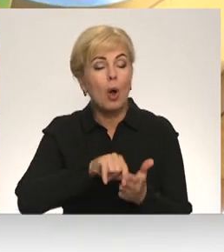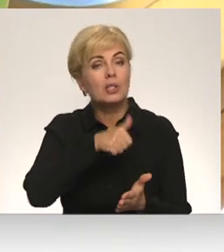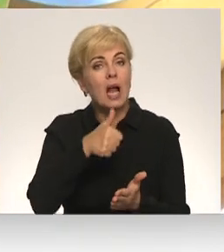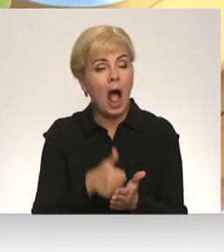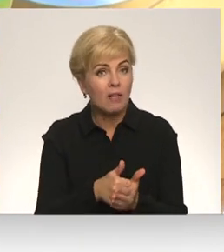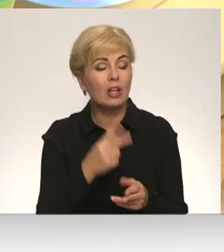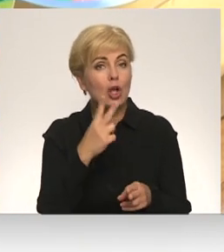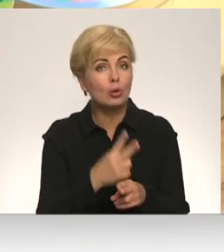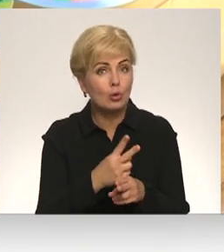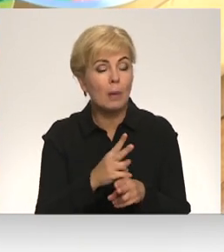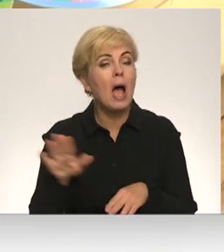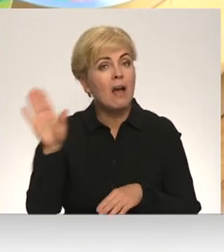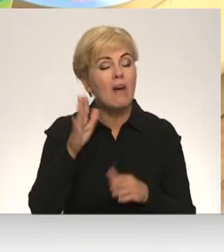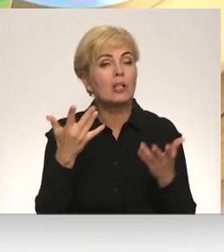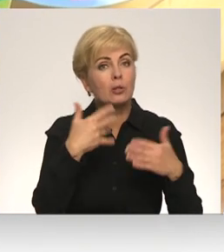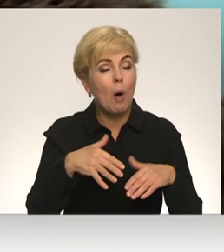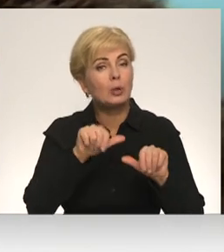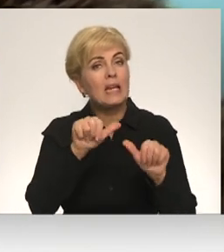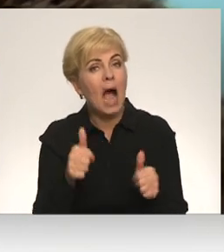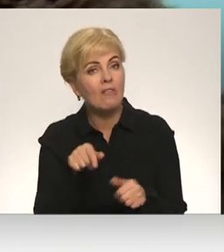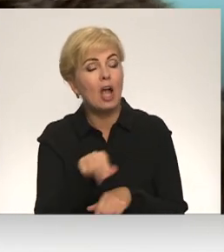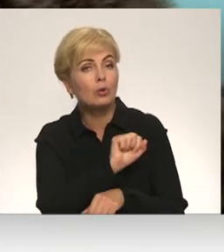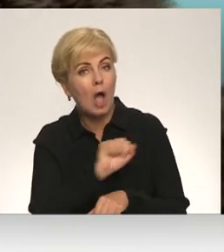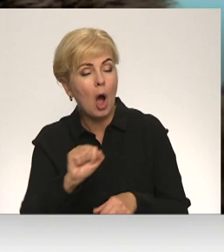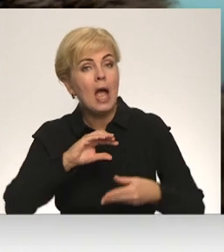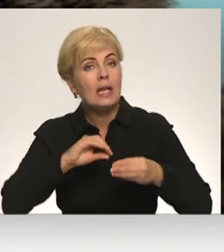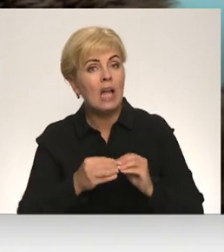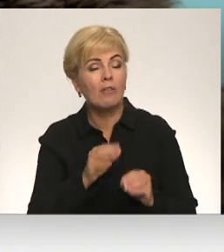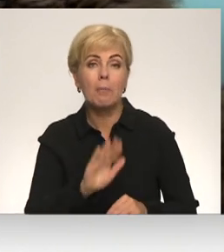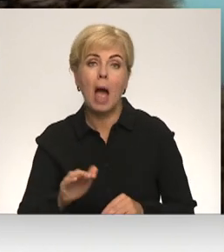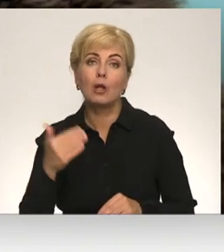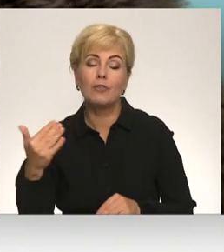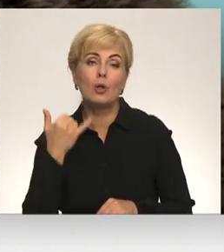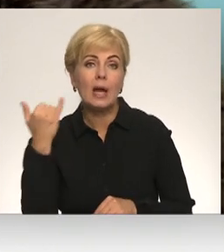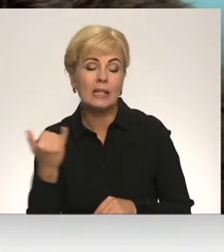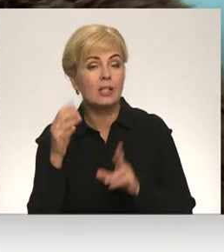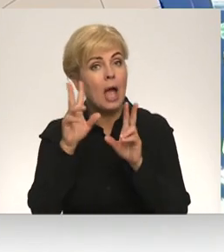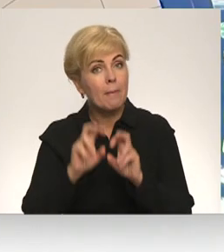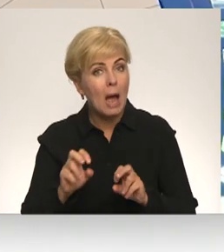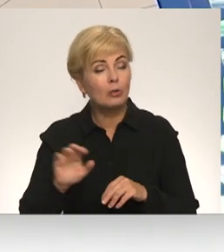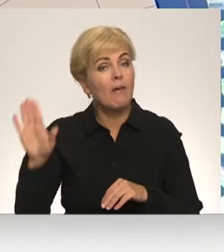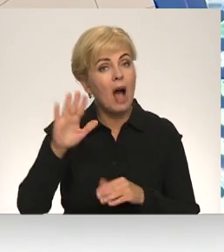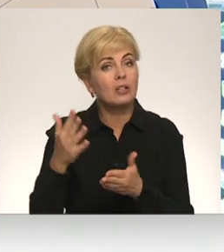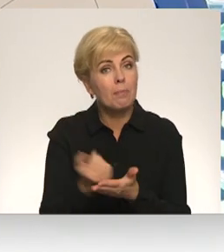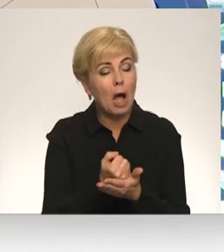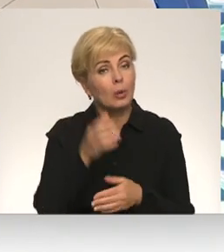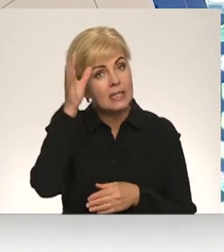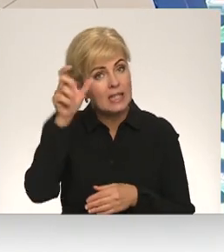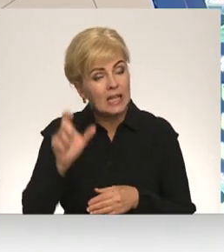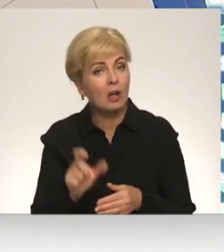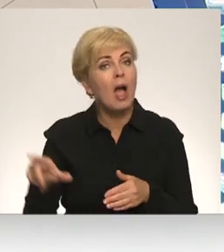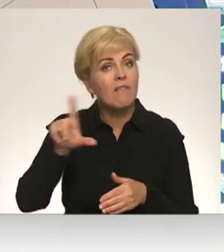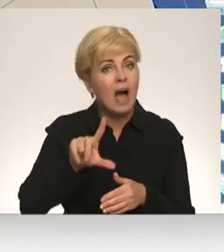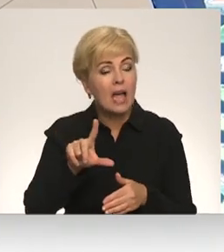uzsvars – valsts politika jāveido tā, lai tiktu ievērotas bērnu intereses. Pētnieki vēlas panākt, lai zinātnieki vairāk